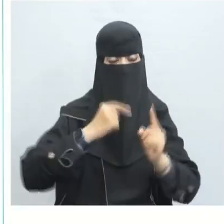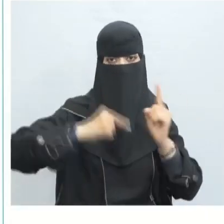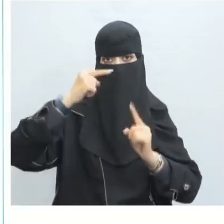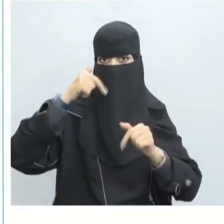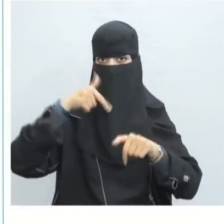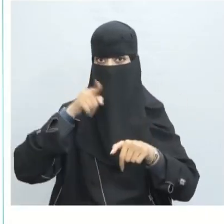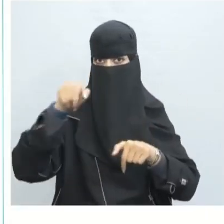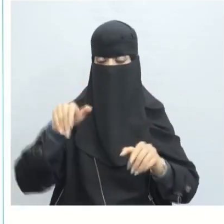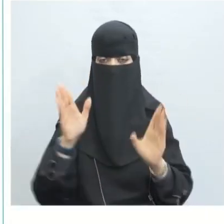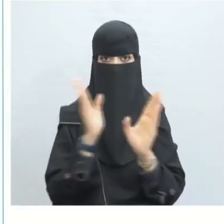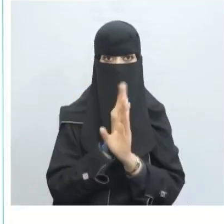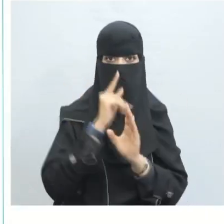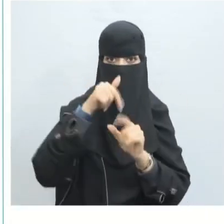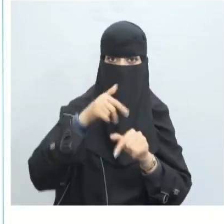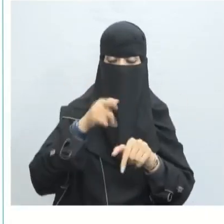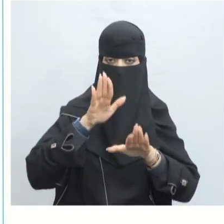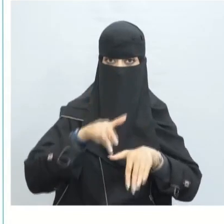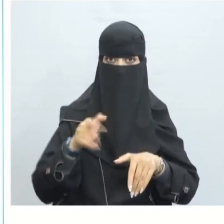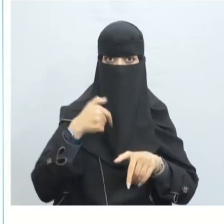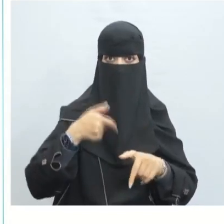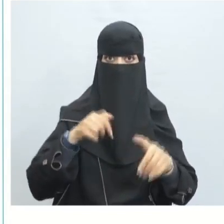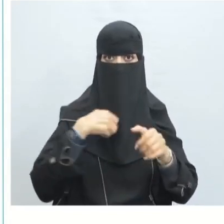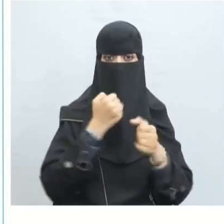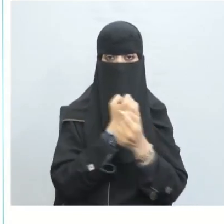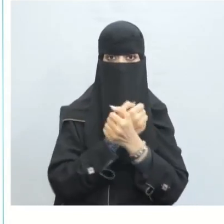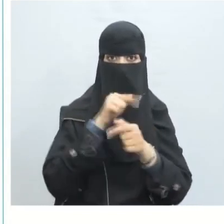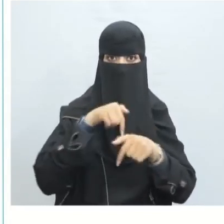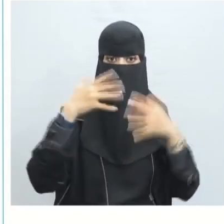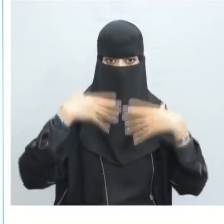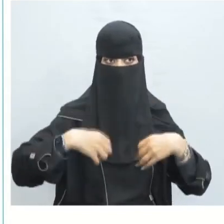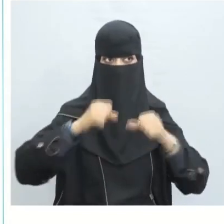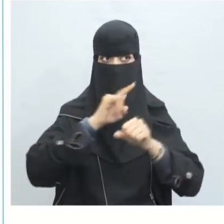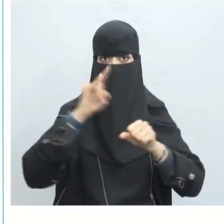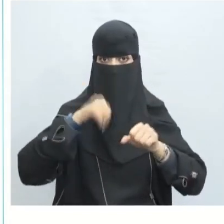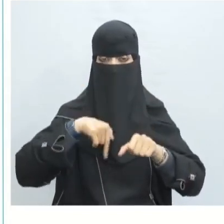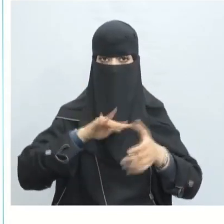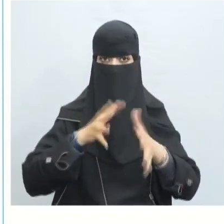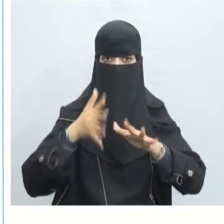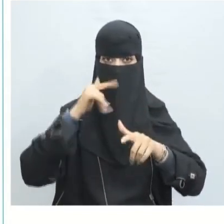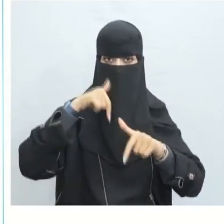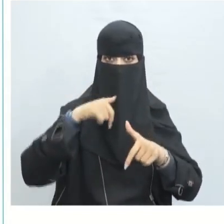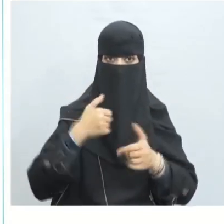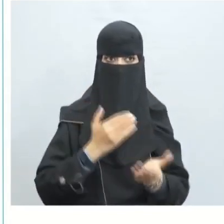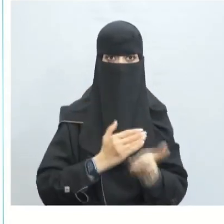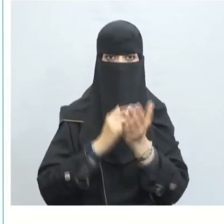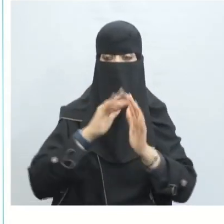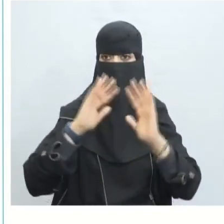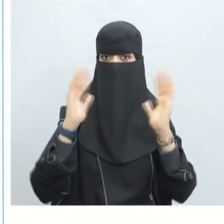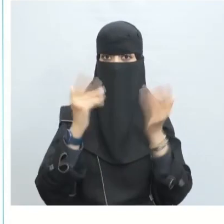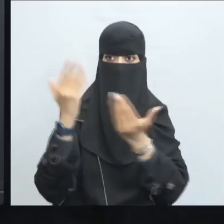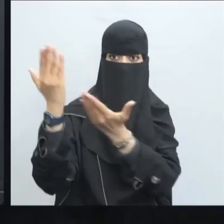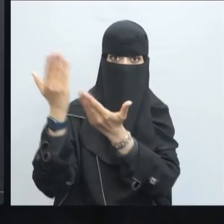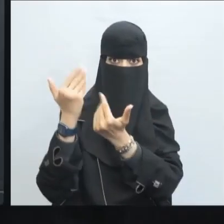وهذا ينعكس على ايضا ما يتعلق في الامن والسلامه حينما لا نستطيع التقدير قد نقوم بالدعوه العامه وبالتالي